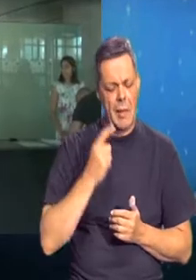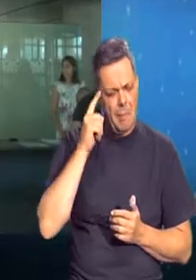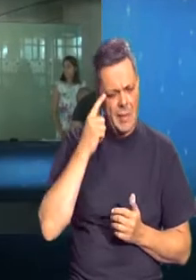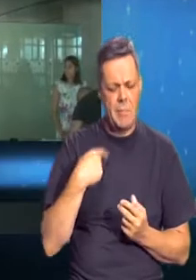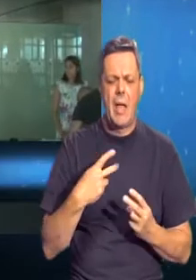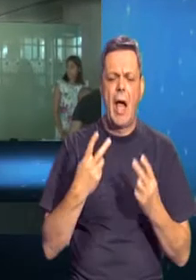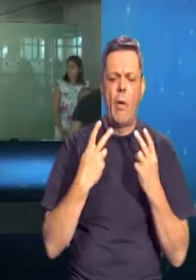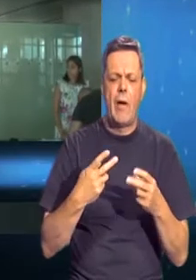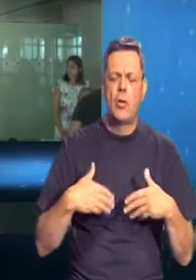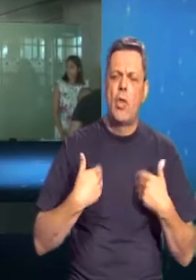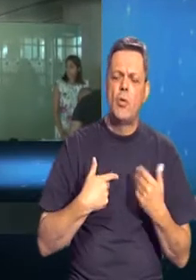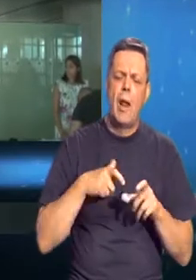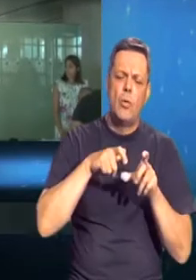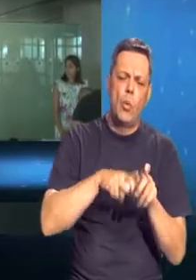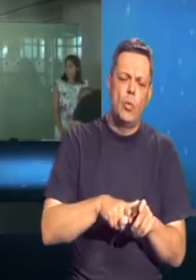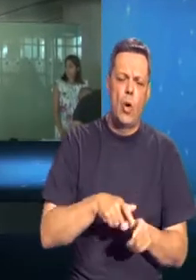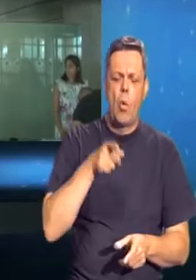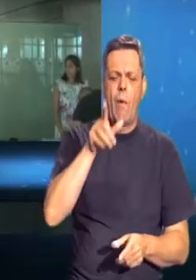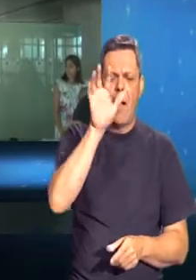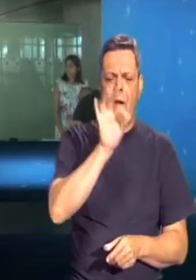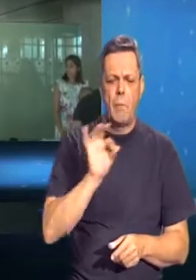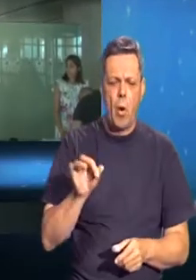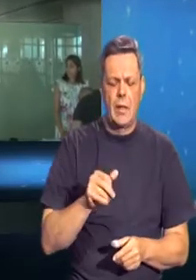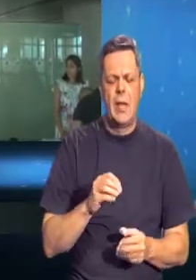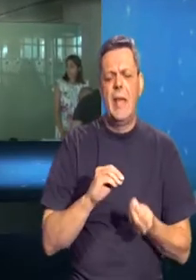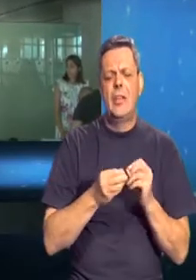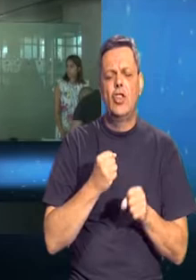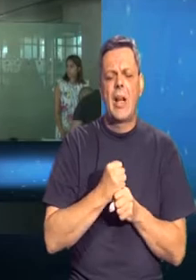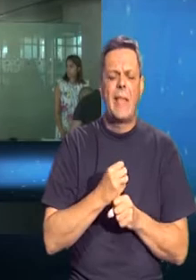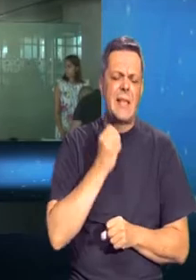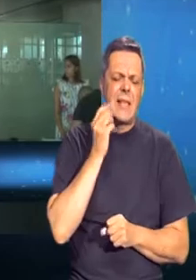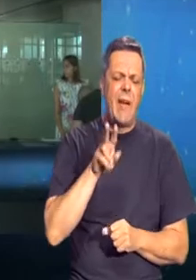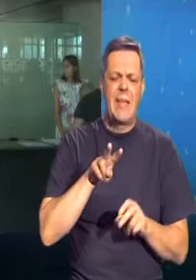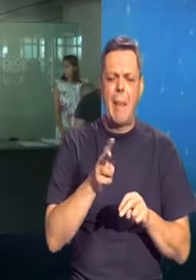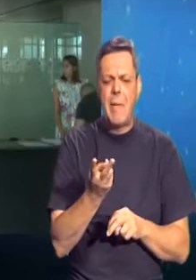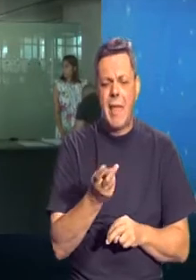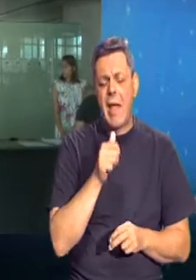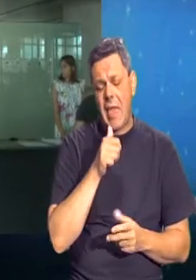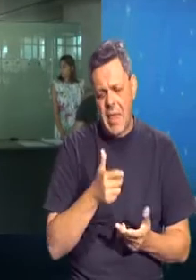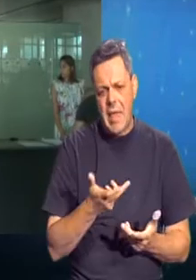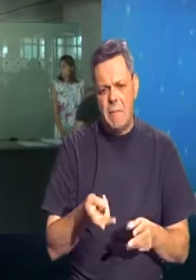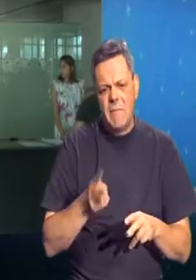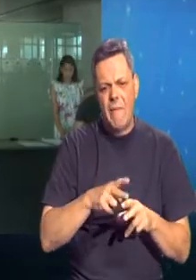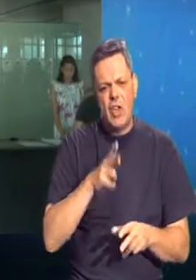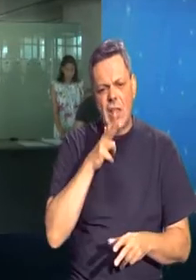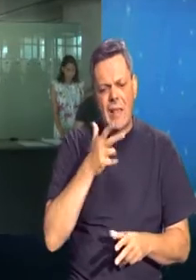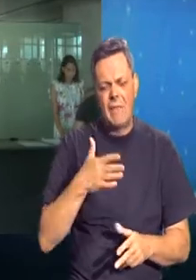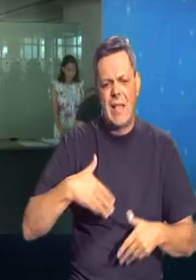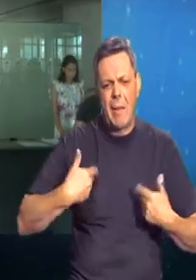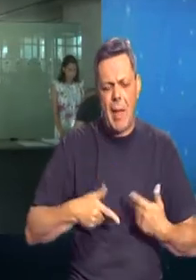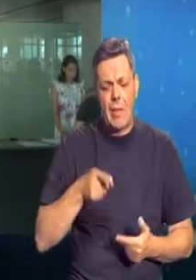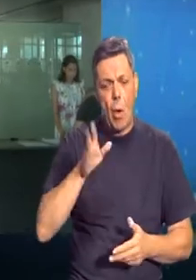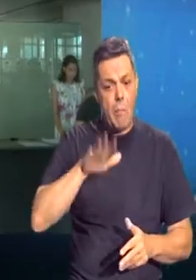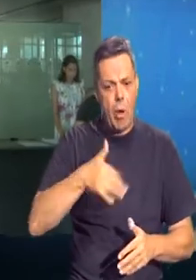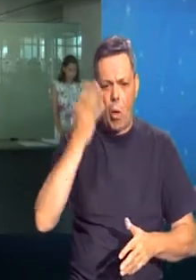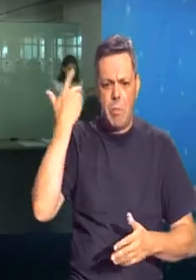Mislim da je jako bitno da su mladi uključeni u ovakve projekte. Tržište rada se svakim danom mijenja i postaje sve zahtjevnije za mlade. Oni moraju